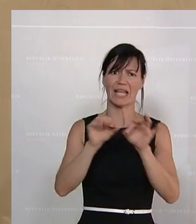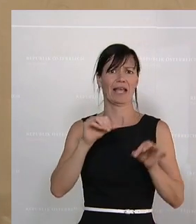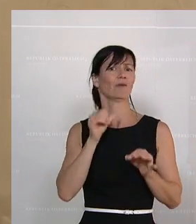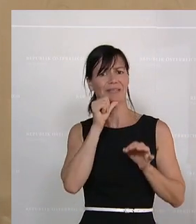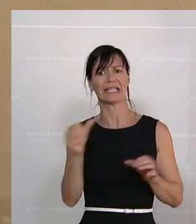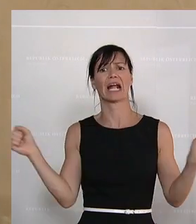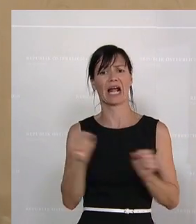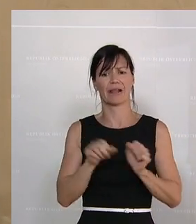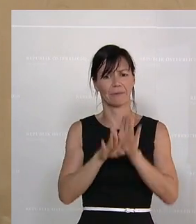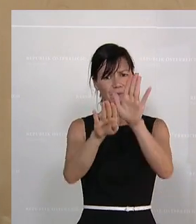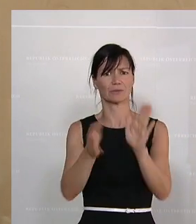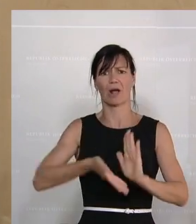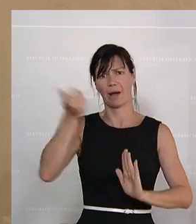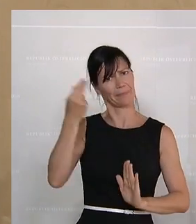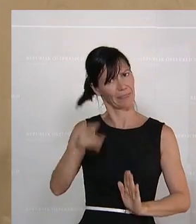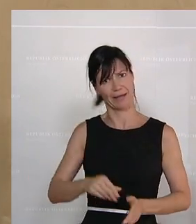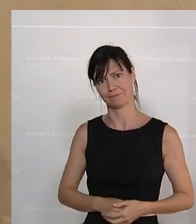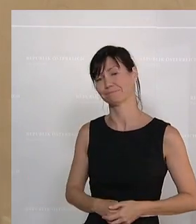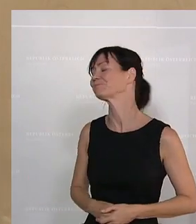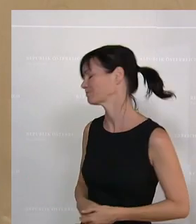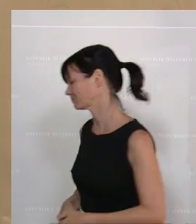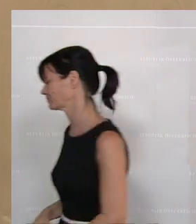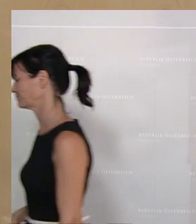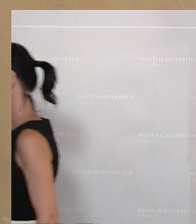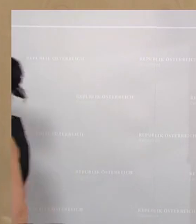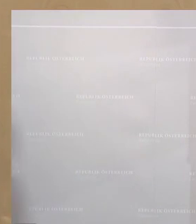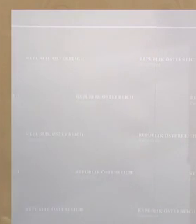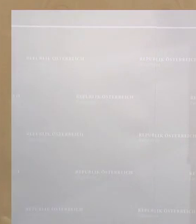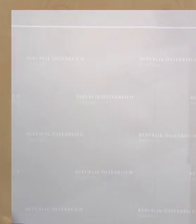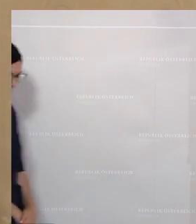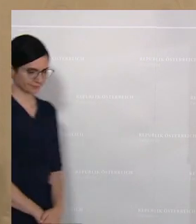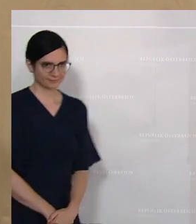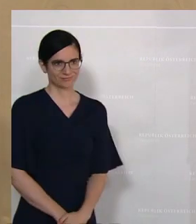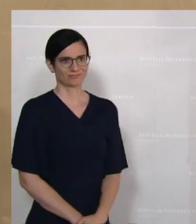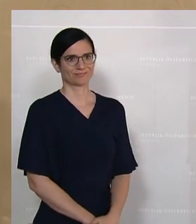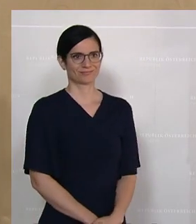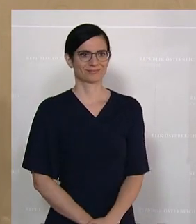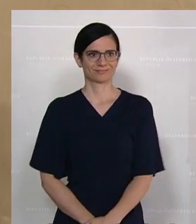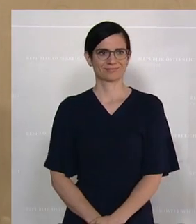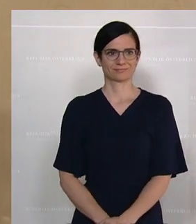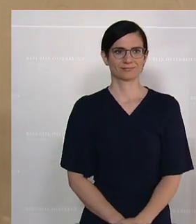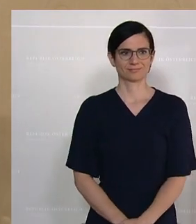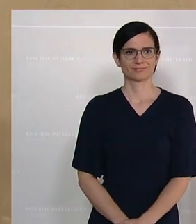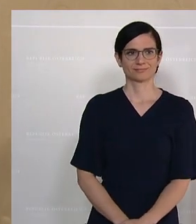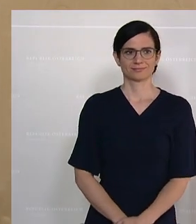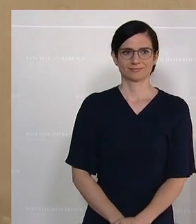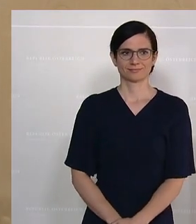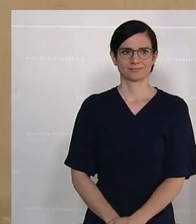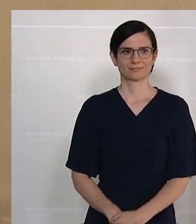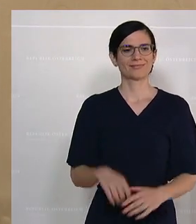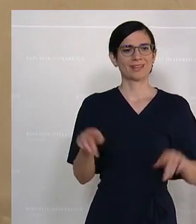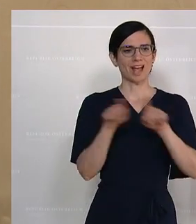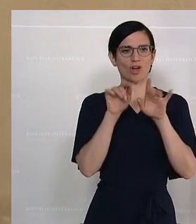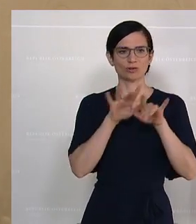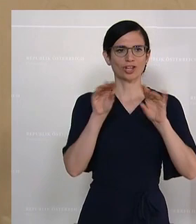progression im übrigen und das ist das nächste es ist bis jetzt eine ankündigung dass die kalte progression abschaffen werden